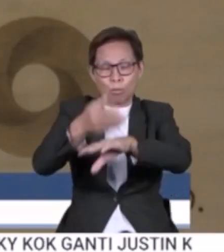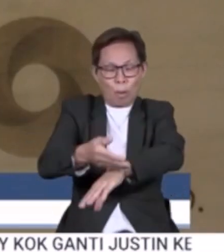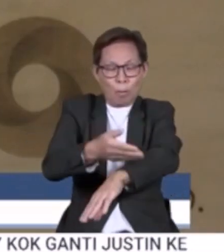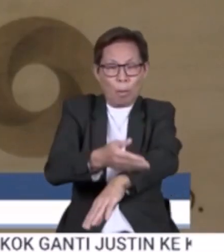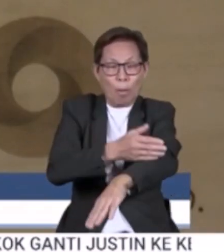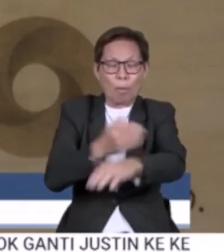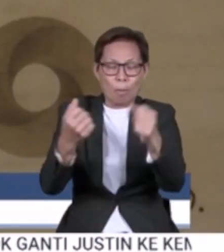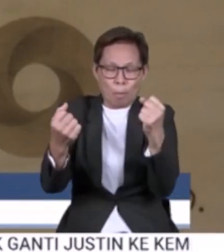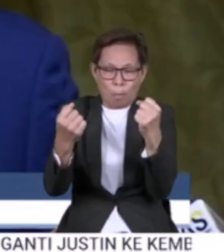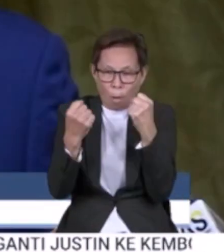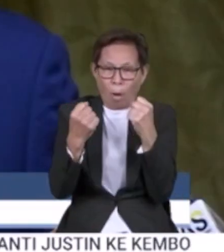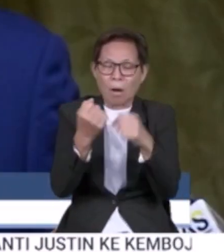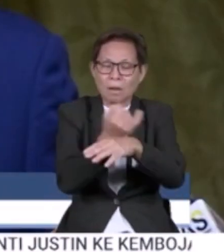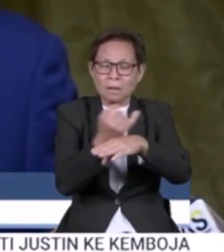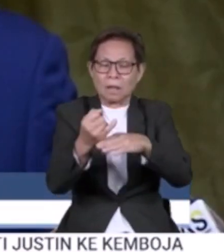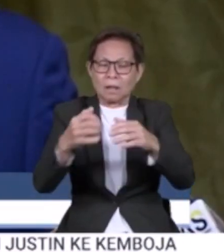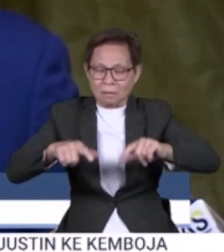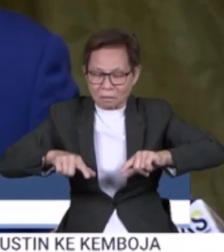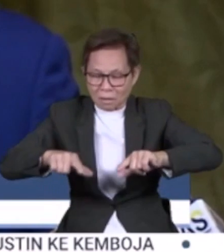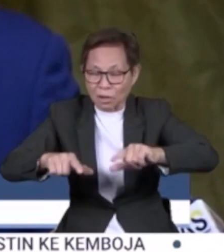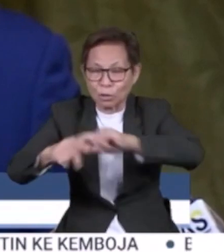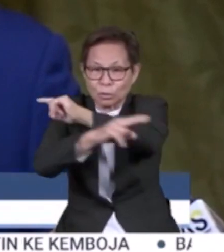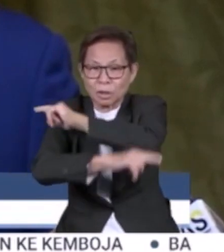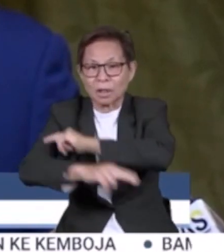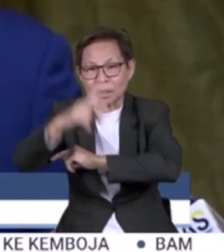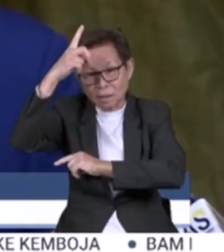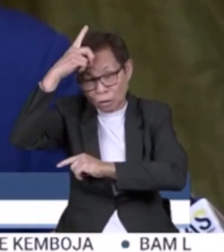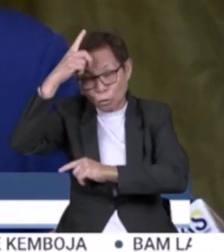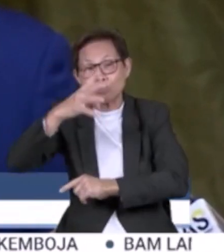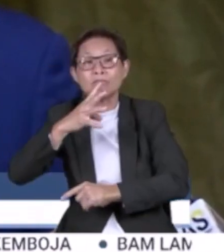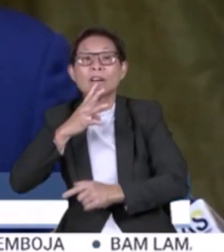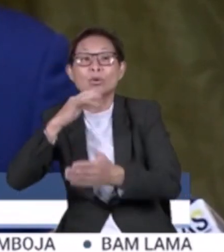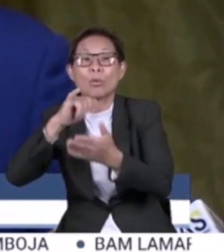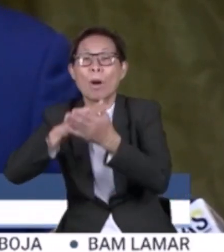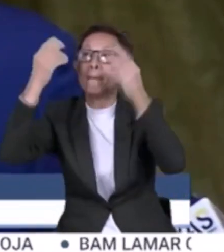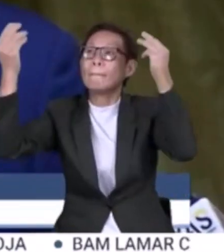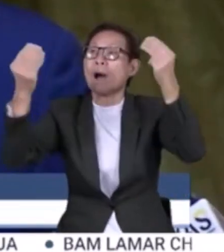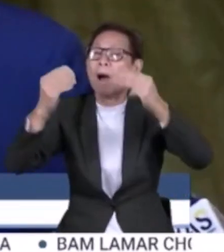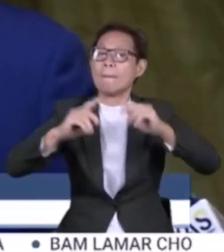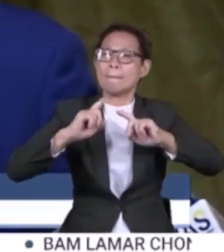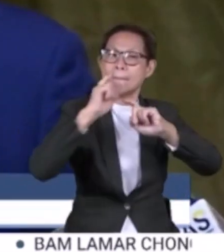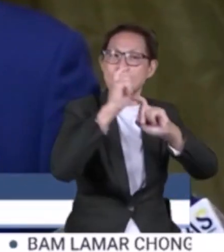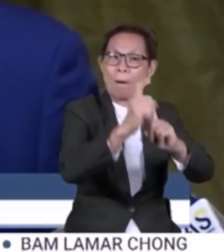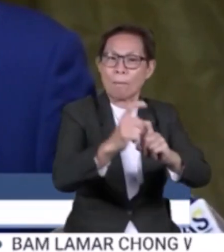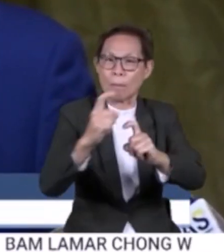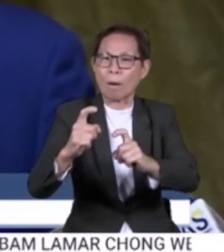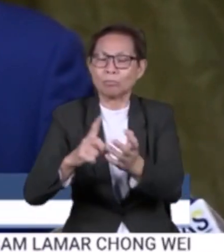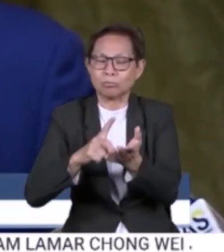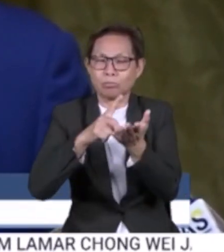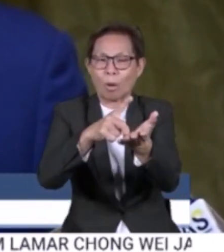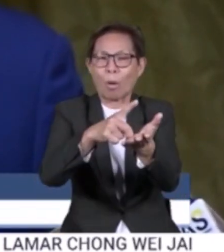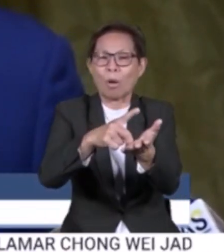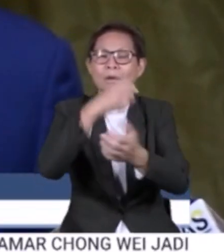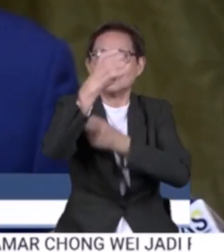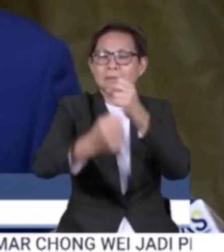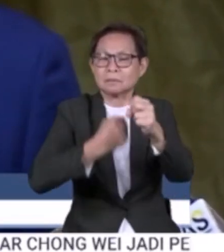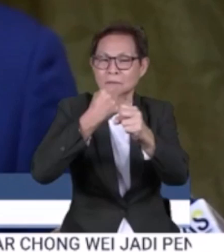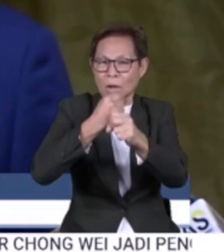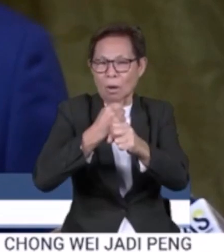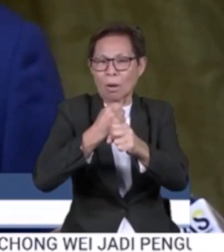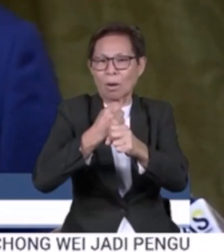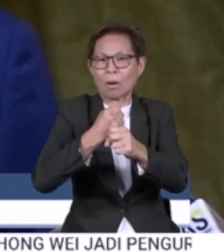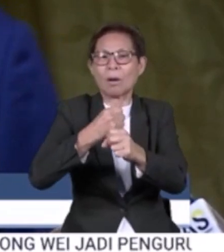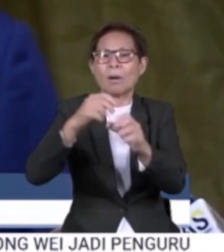industri berkayuan Negeri Ratu Amar rawon Tengah berkata demikian pada majelis penyampaian sumbangan Derma tahunan